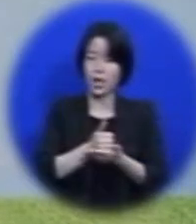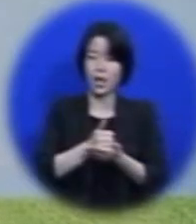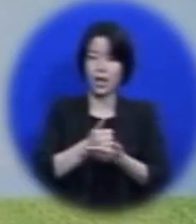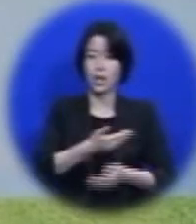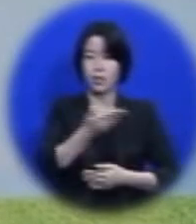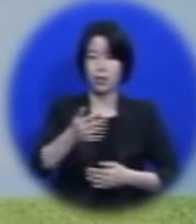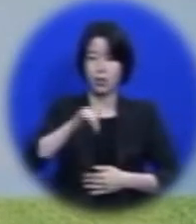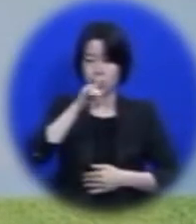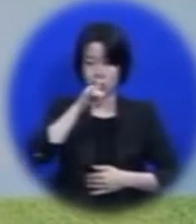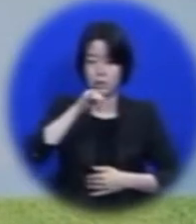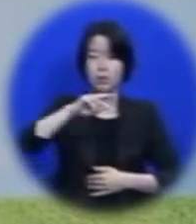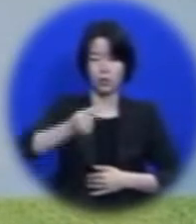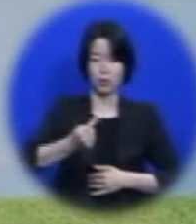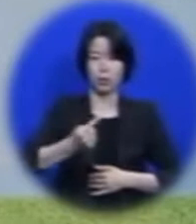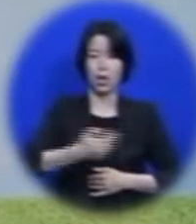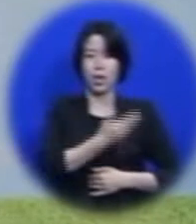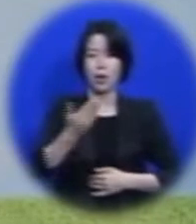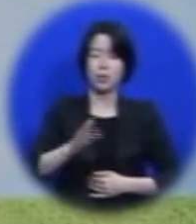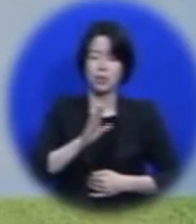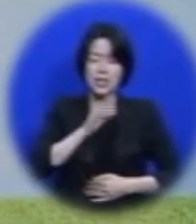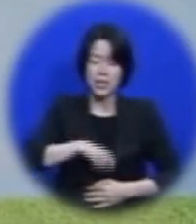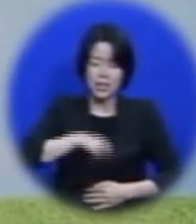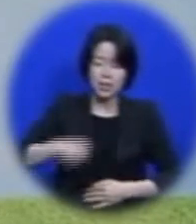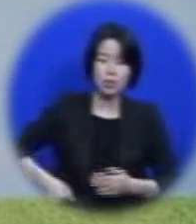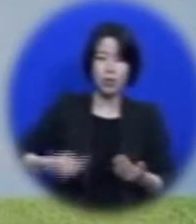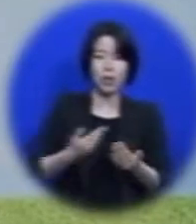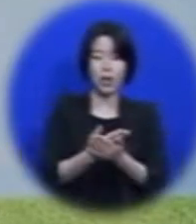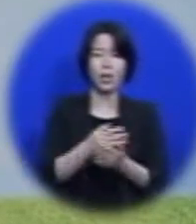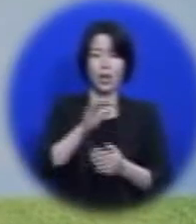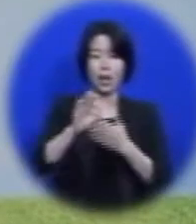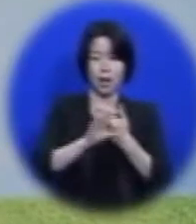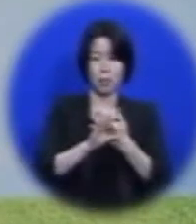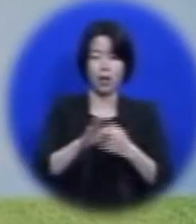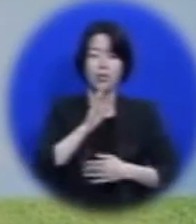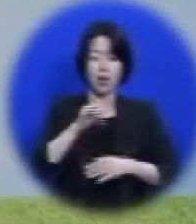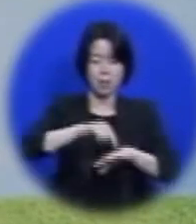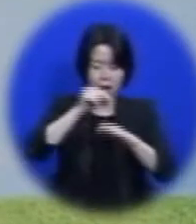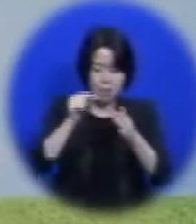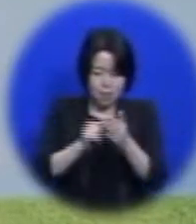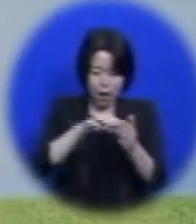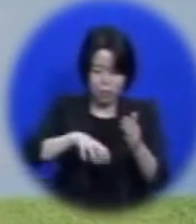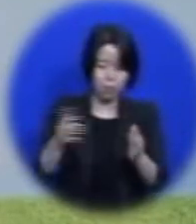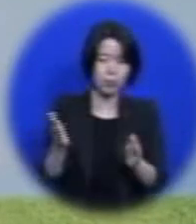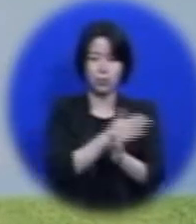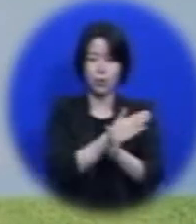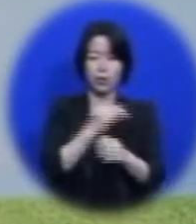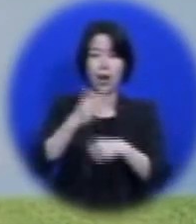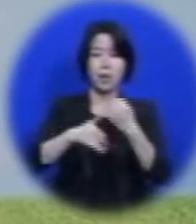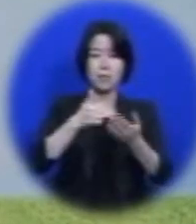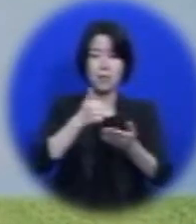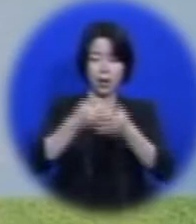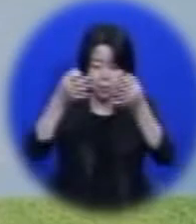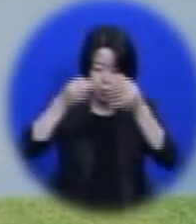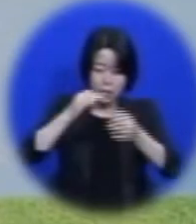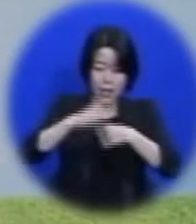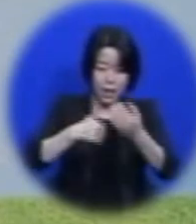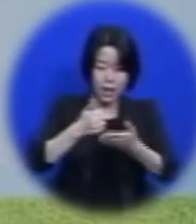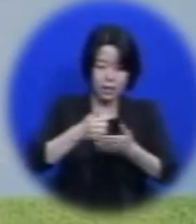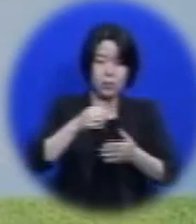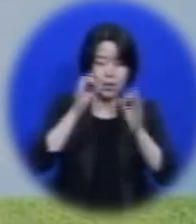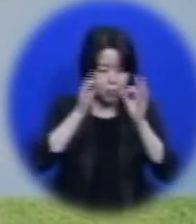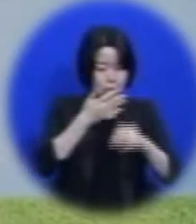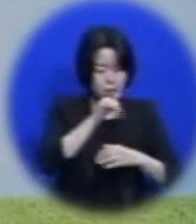간에 여러분이 진심으로 회개하면 정말 마음으로 마음을 보시는 하나님께서 알 수 있는 그런